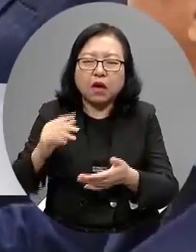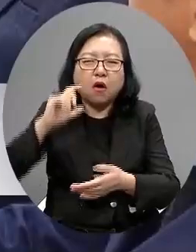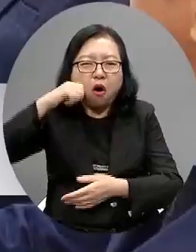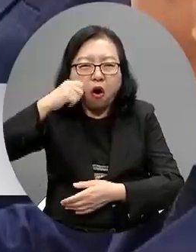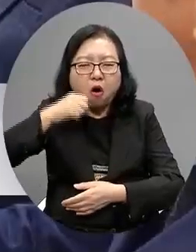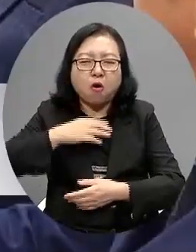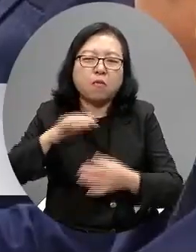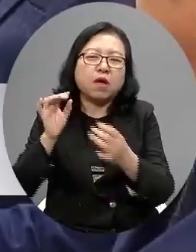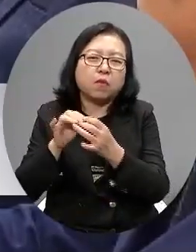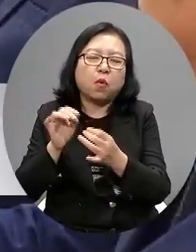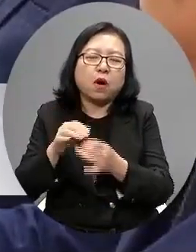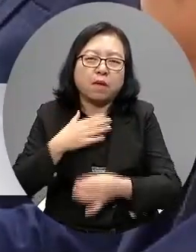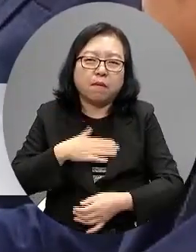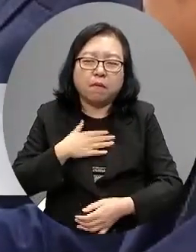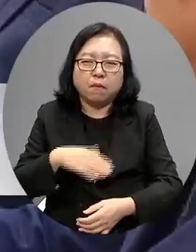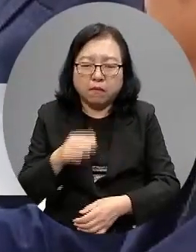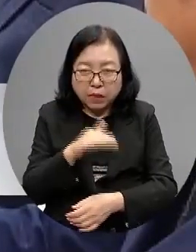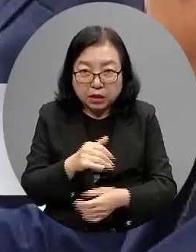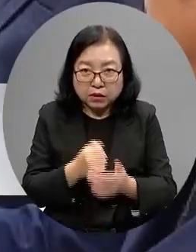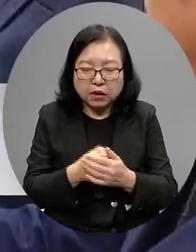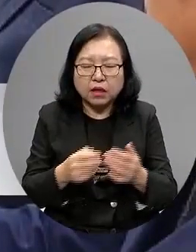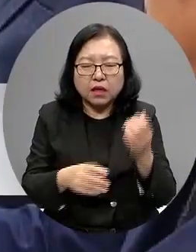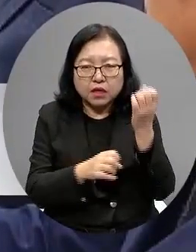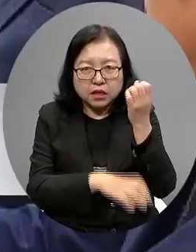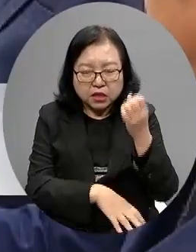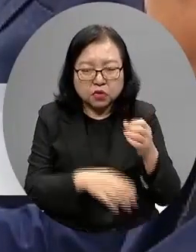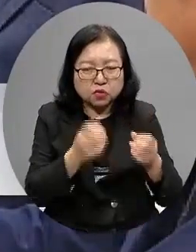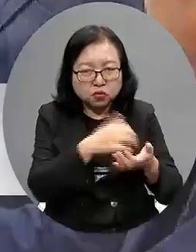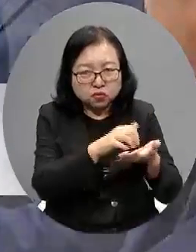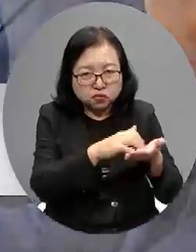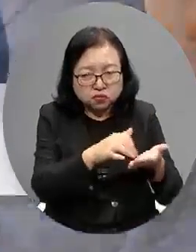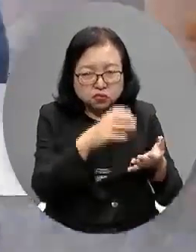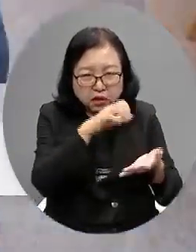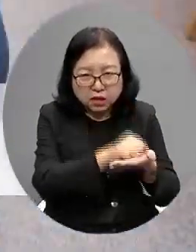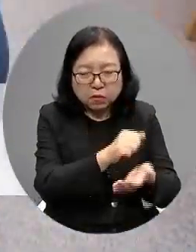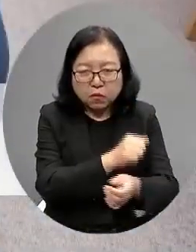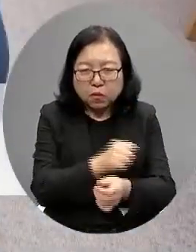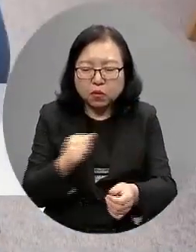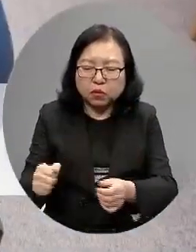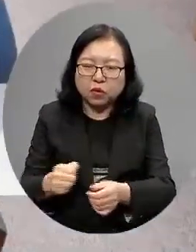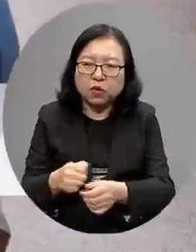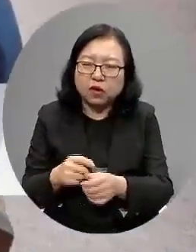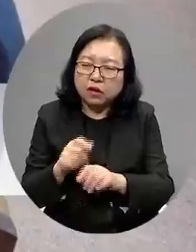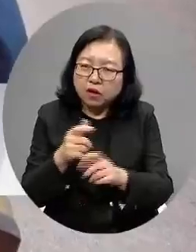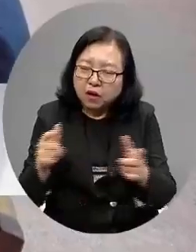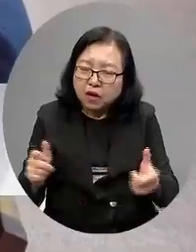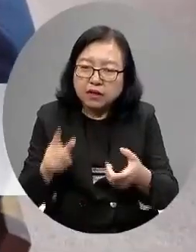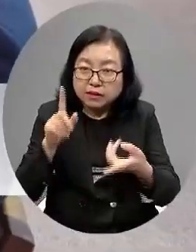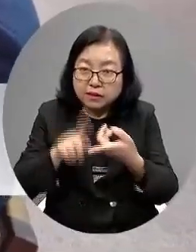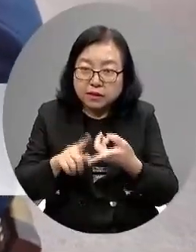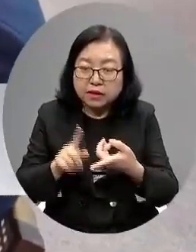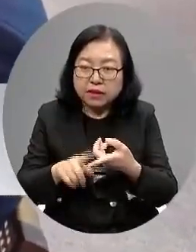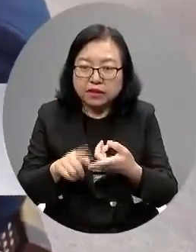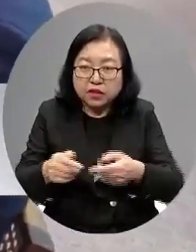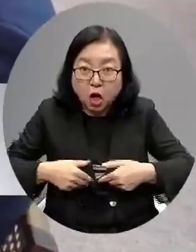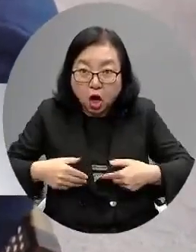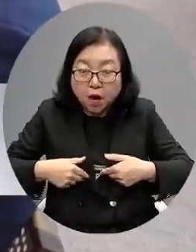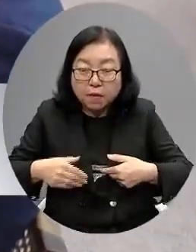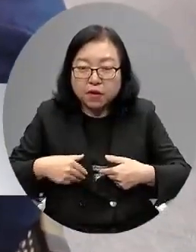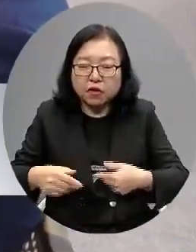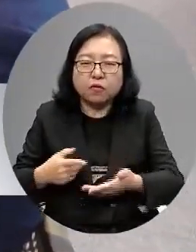공감한다며 교원 기초 정원제 교원 정원 항목 신설 등을 시도 교육감 협의회에 건의하겠다고